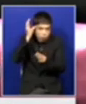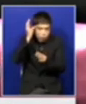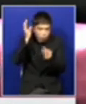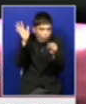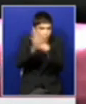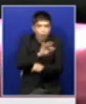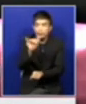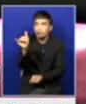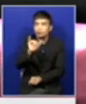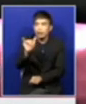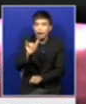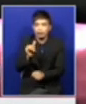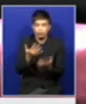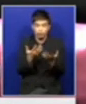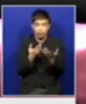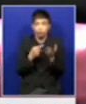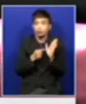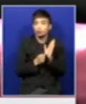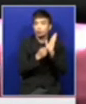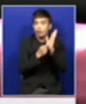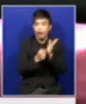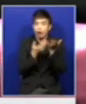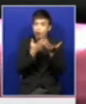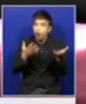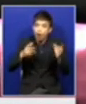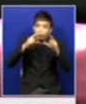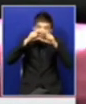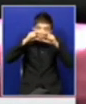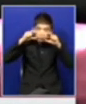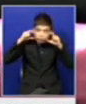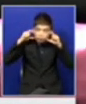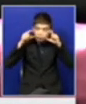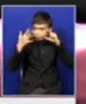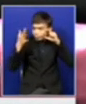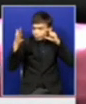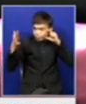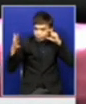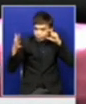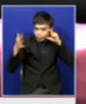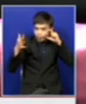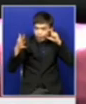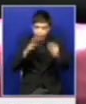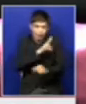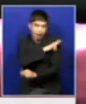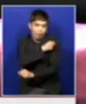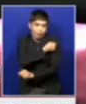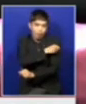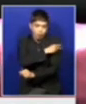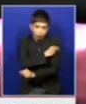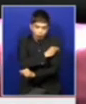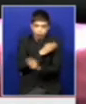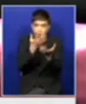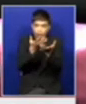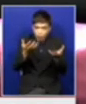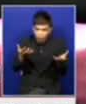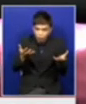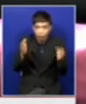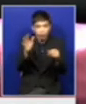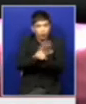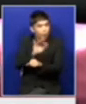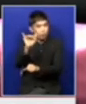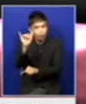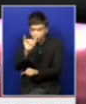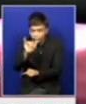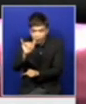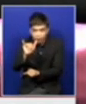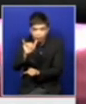องเช่นหน้ากากอนามัยและขาดทั้งอุปกรณ์ทางการแพทย์สำหรับหมอและพยาบาลที่จะต้องใช้ในโรงพย